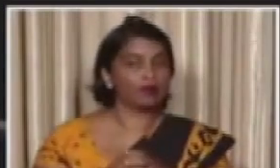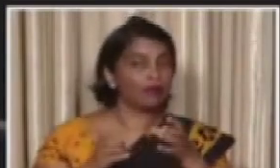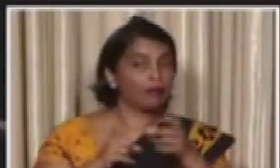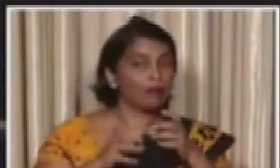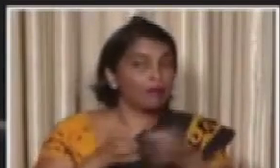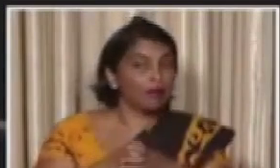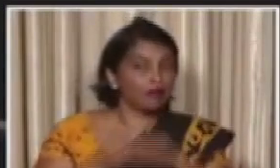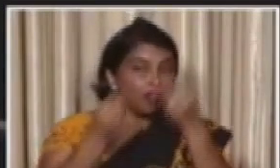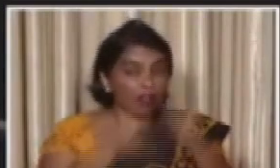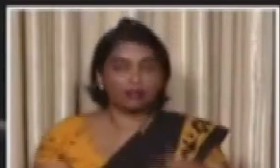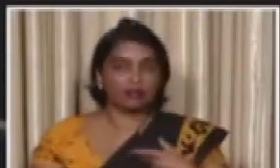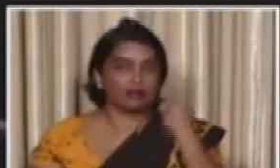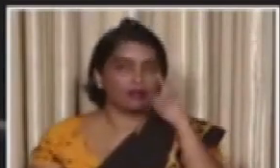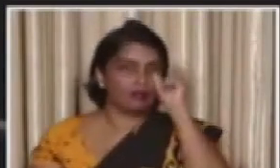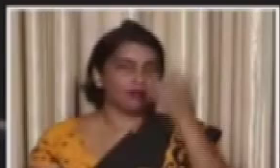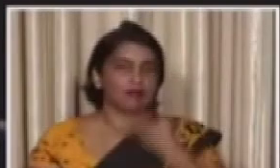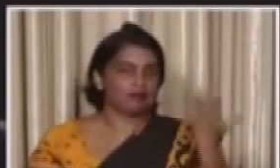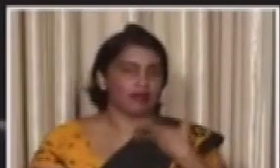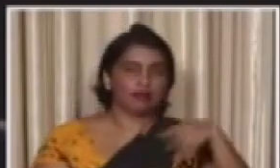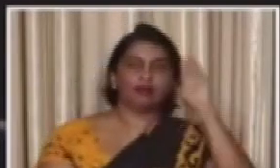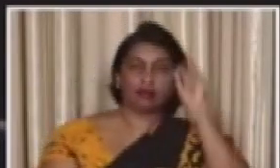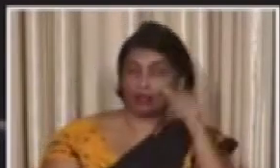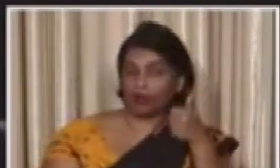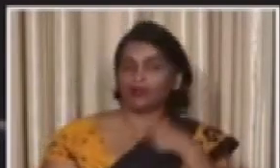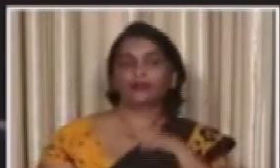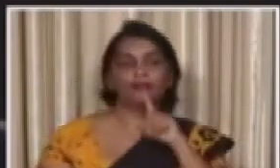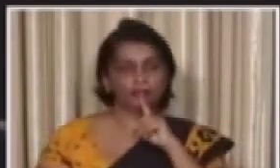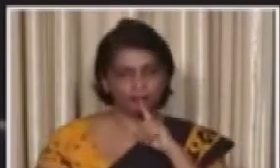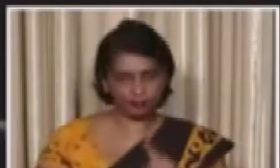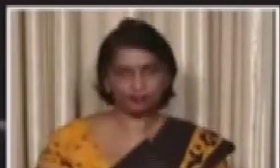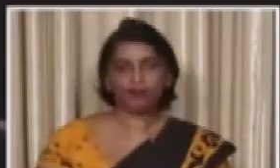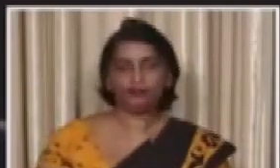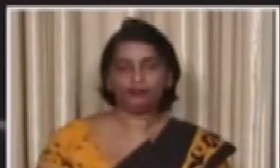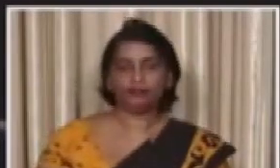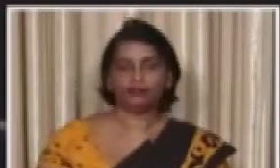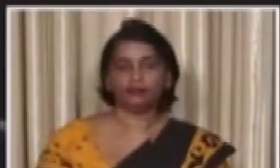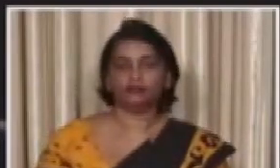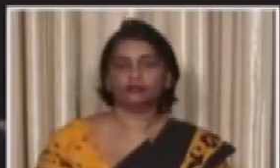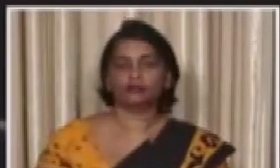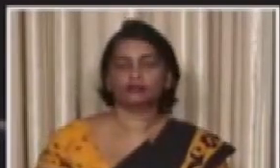පක්ෂය බිලි දෙනවා දකින්න මට බෑ. ඒක හොඳින් තේරුම් ගන්න කියලා මම මෙතුමාගෙන් ඉල්ලීමක් කරනවා. ගරු